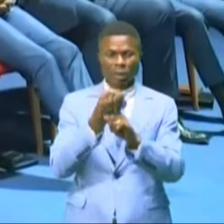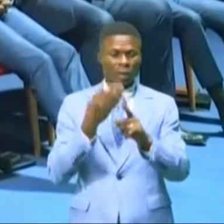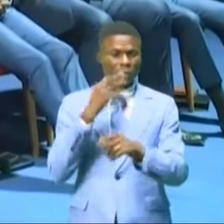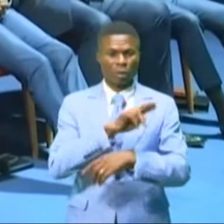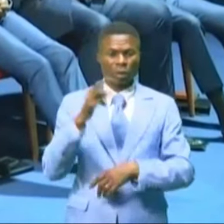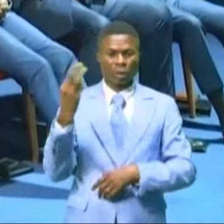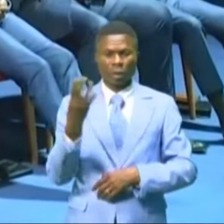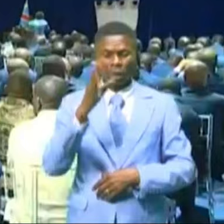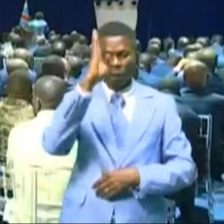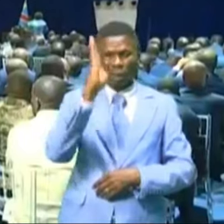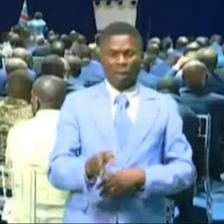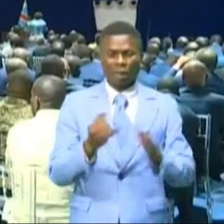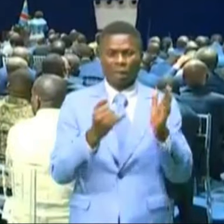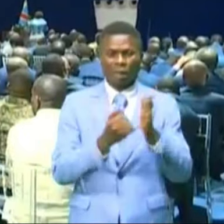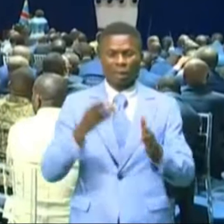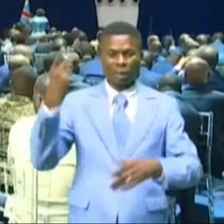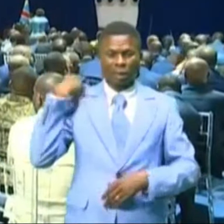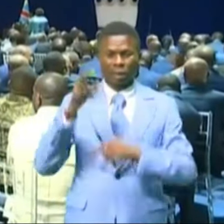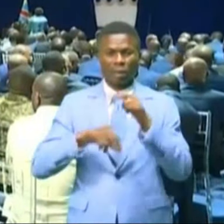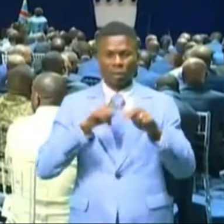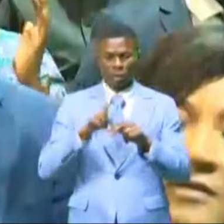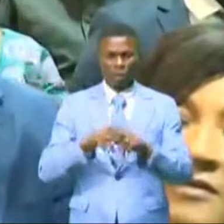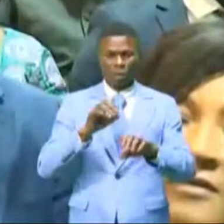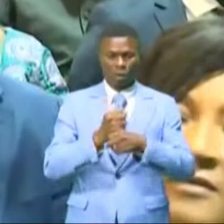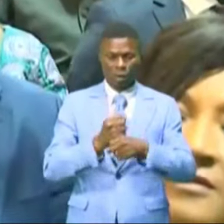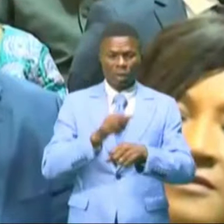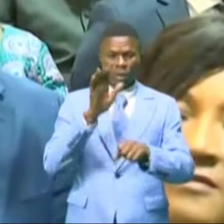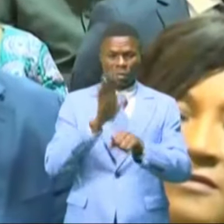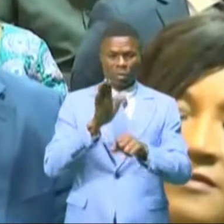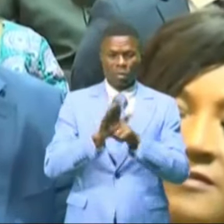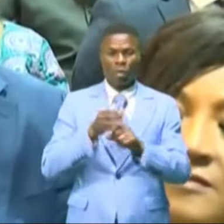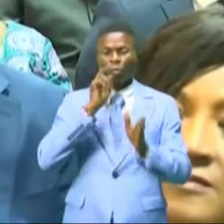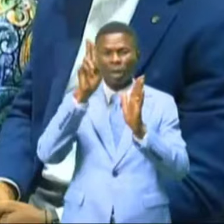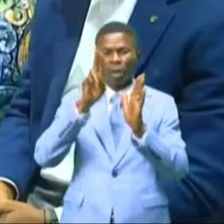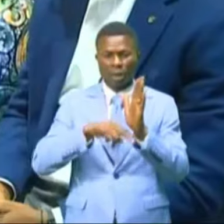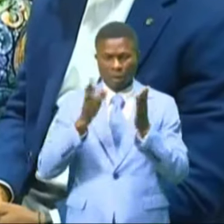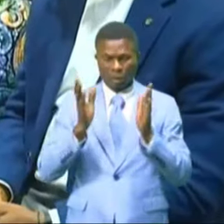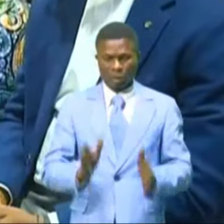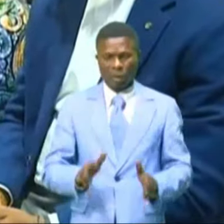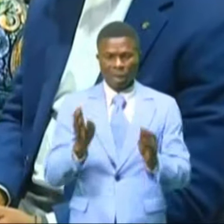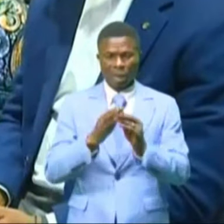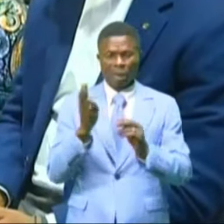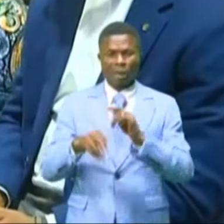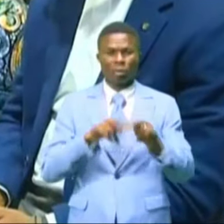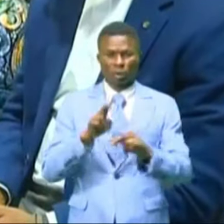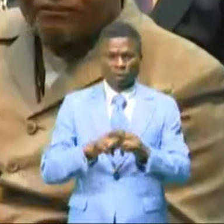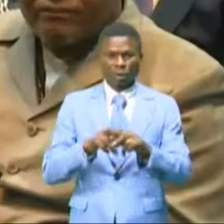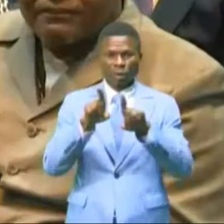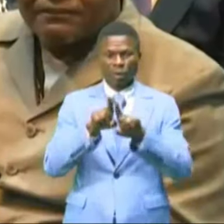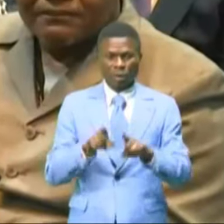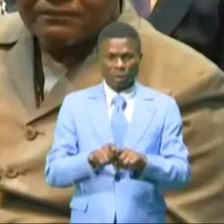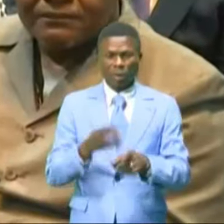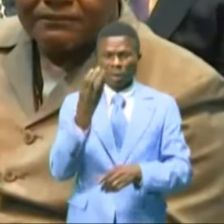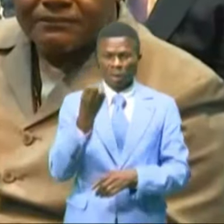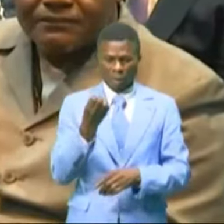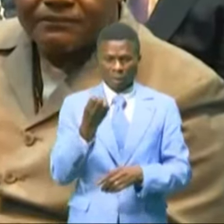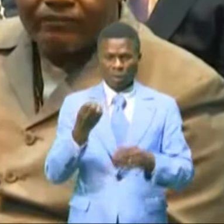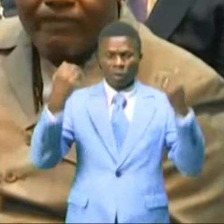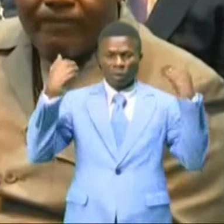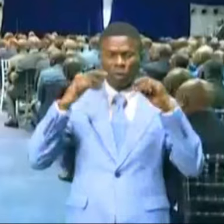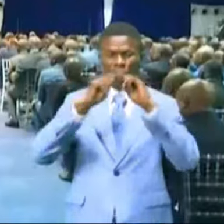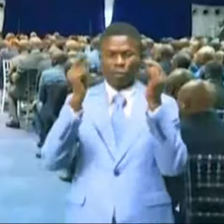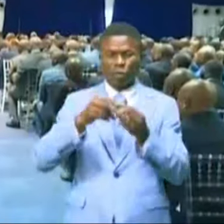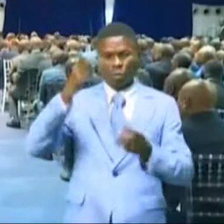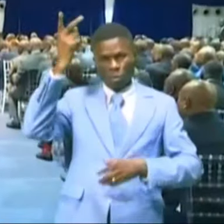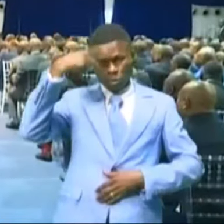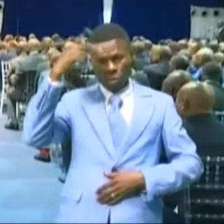avec 406 députés nationaux qui constituent la majorité parlementaire à l'Assemblée nationale ainsi qu'une quarantaine des chefs de regroupement